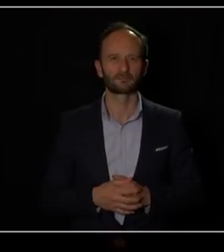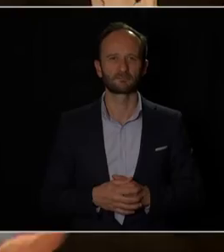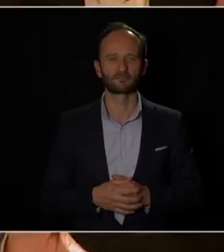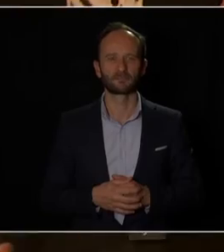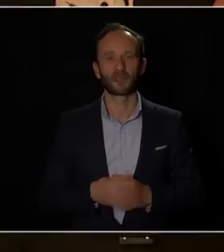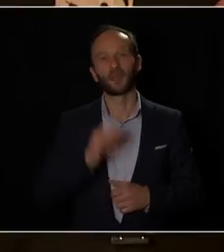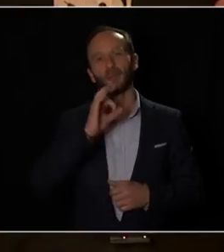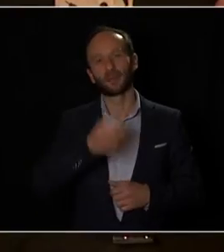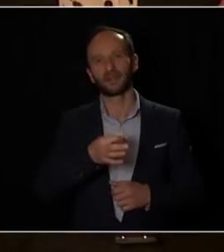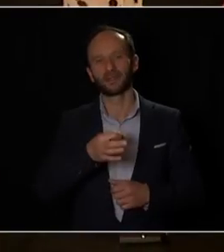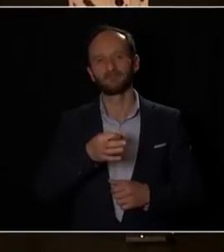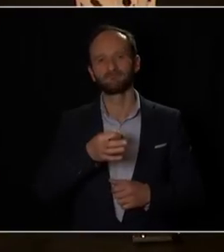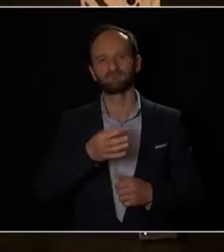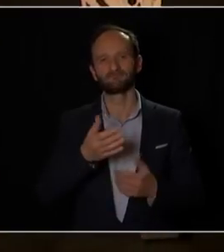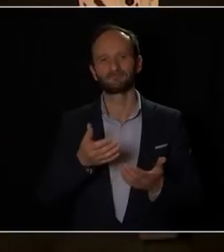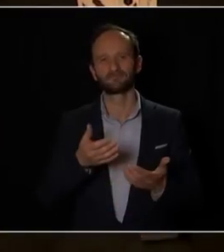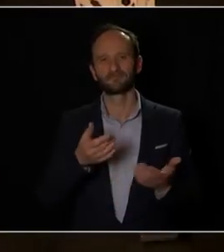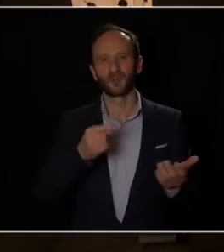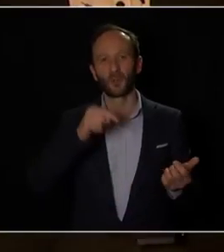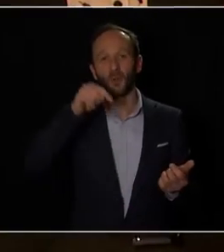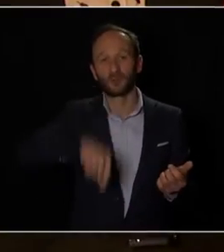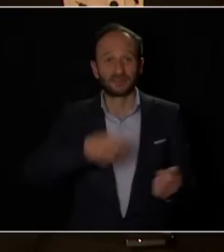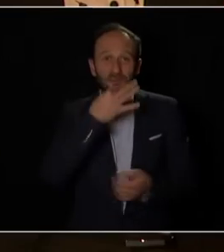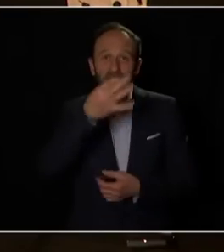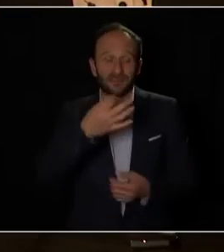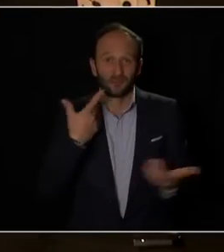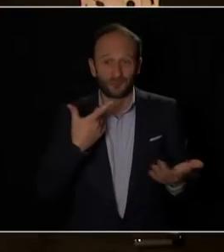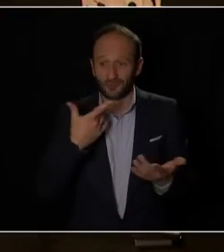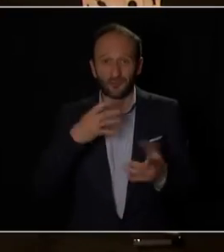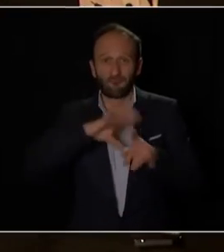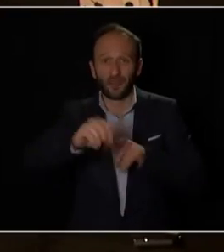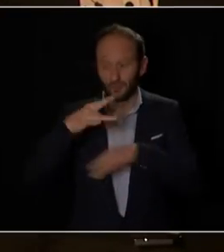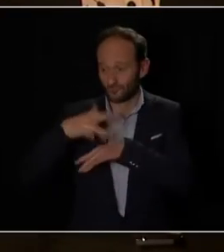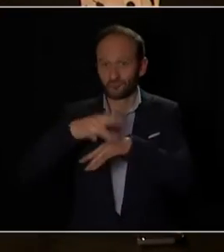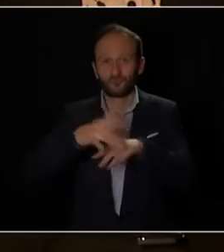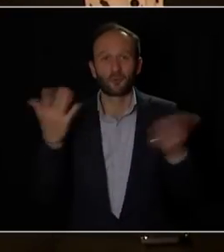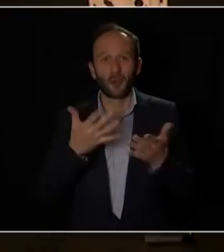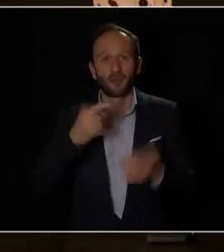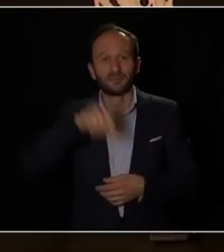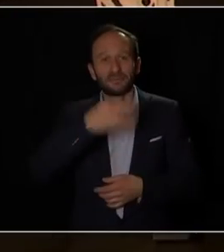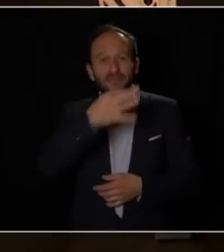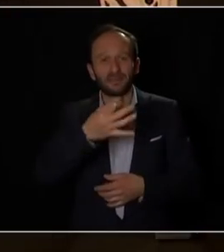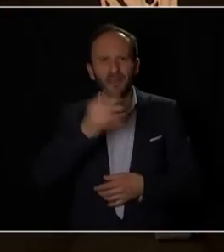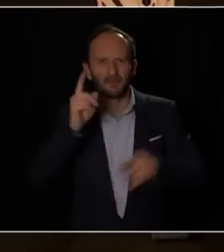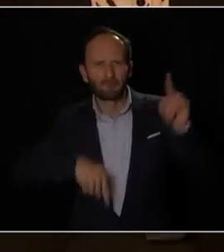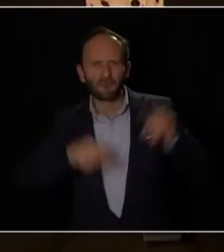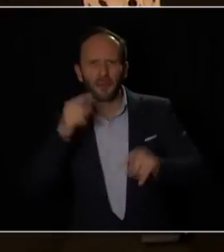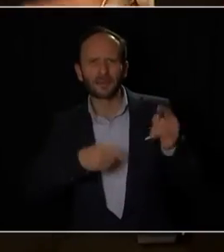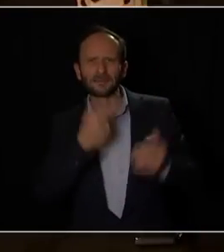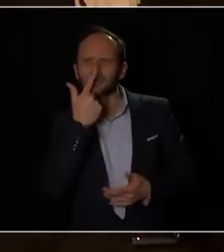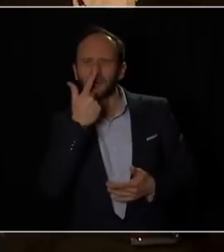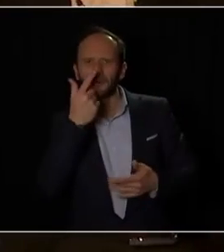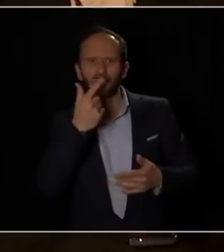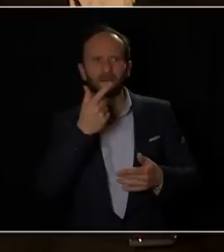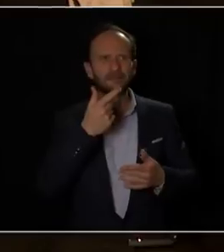Ben oui, je suis obligé de vous dire ce que nous faisons. Parce que j'ai des fois l'impression qu'il y a des oiseaux de mauvais